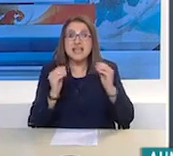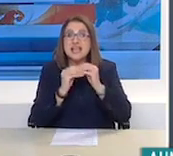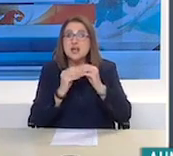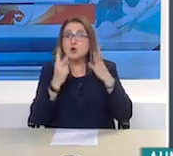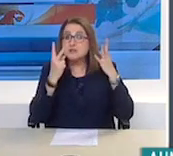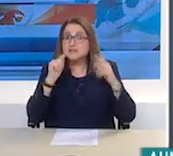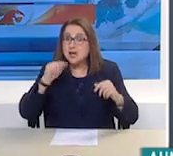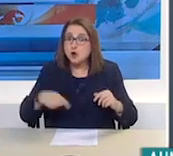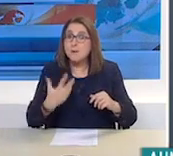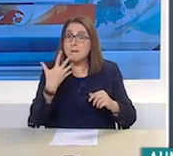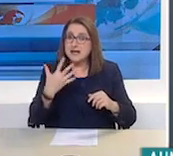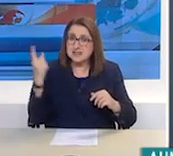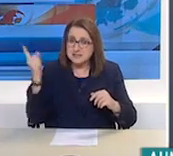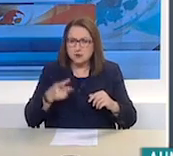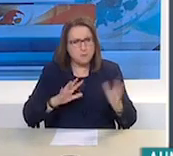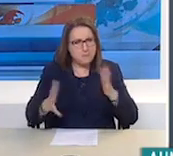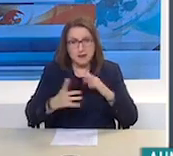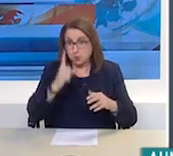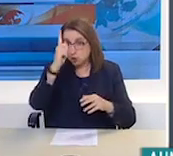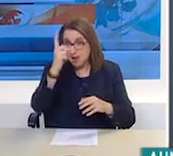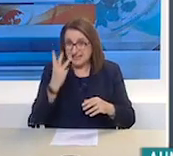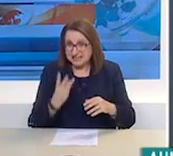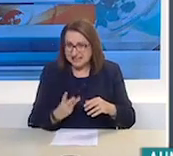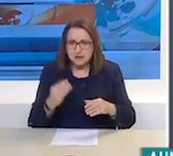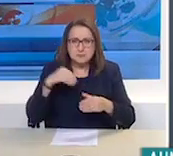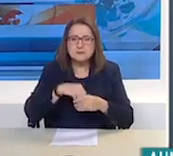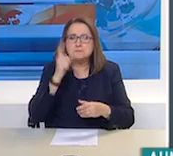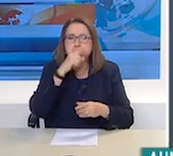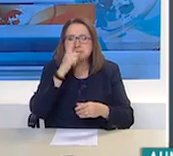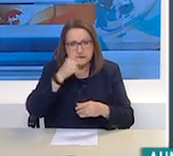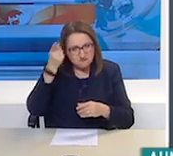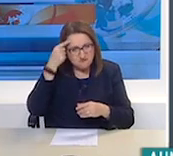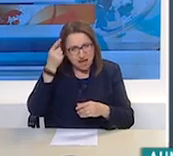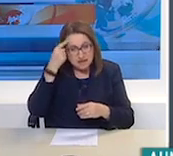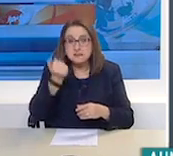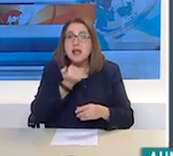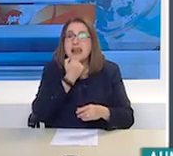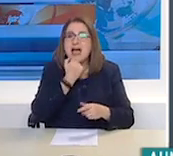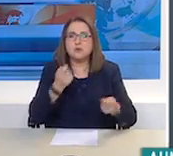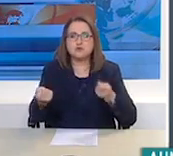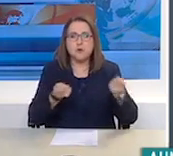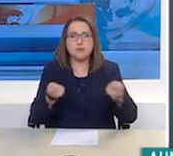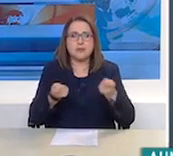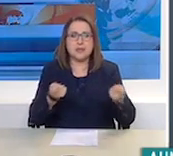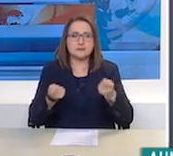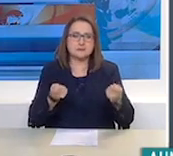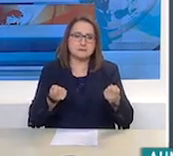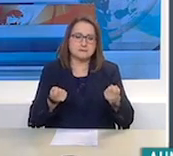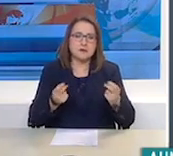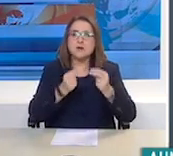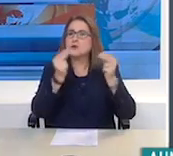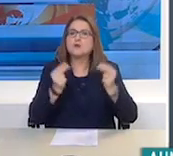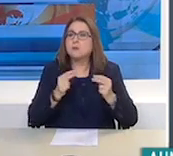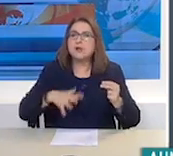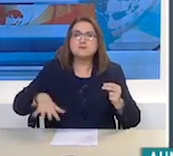27,5%, δηλαδή το 1 τρίτο περίπου, περιείχε αναλυθείς πληροφορίες και λανθασμένες συστάσεις προς το κοινό, με